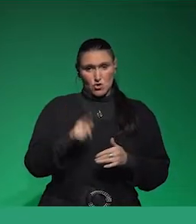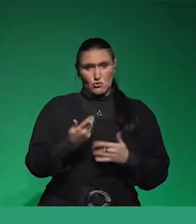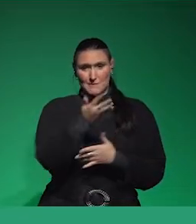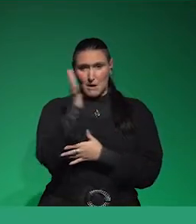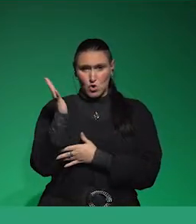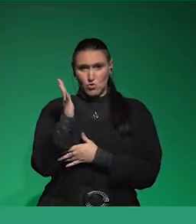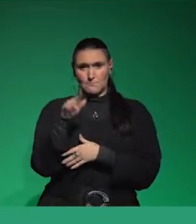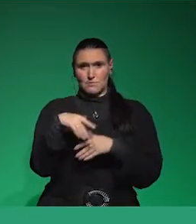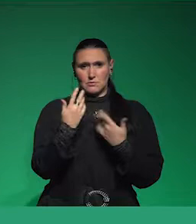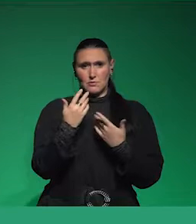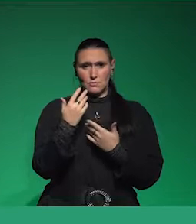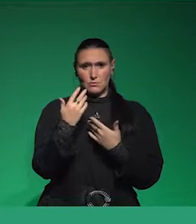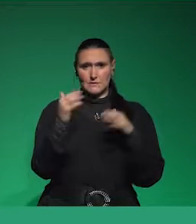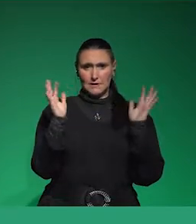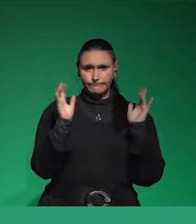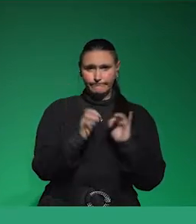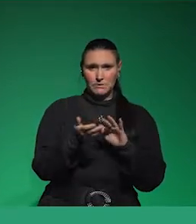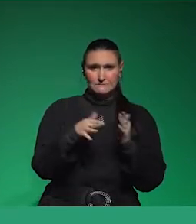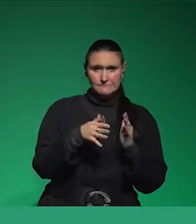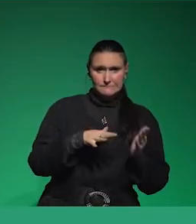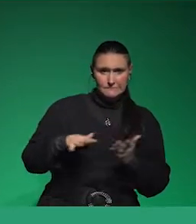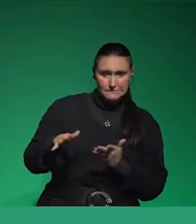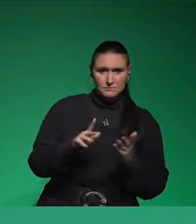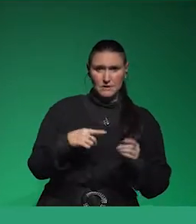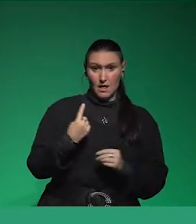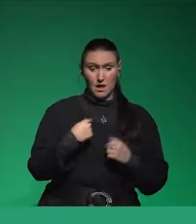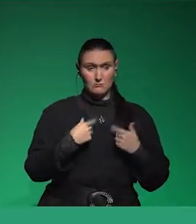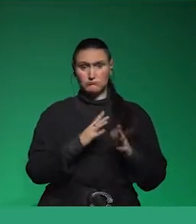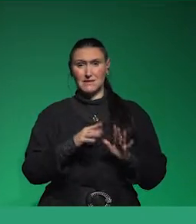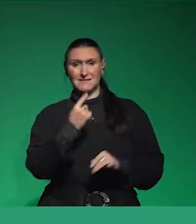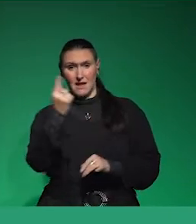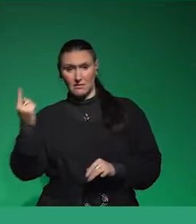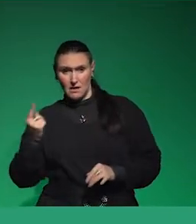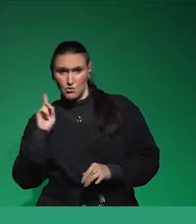neu aufforsten. Und das heißt, es gibt gar nicht genügend Pflanzen.